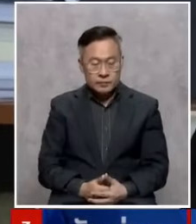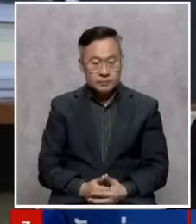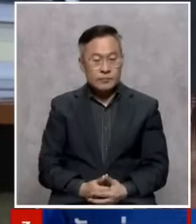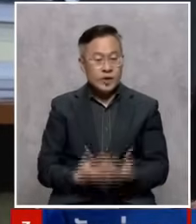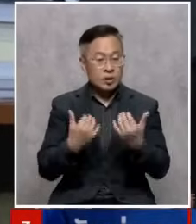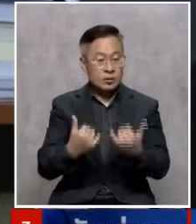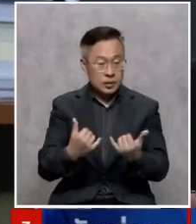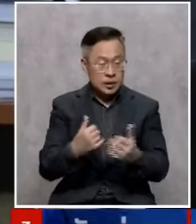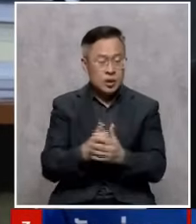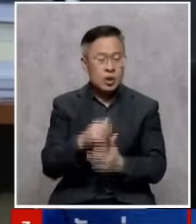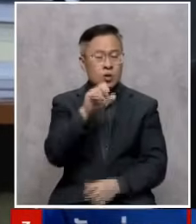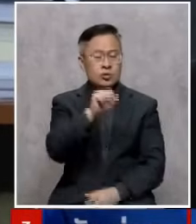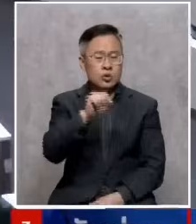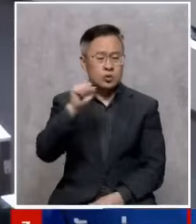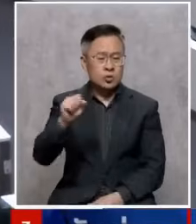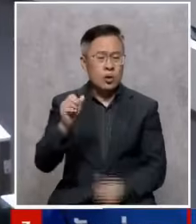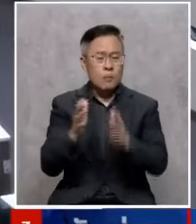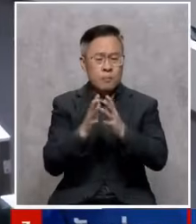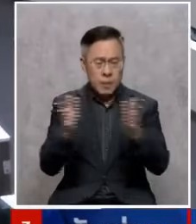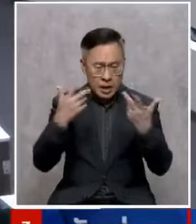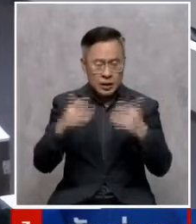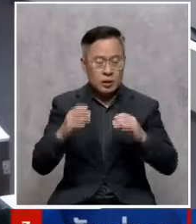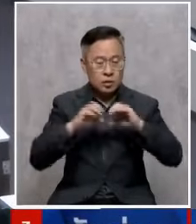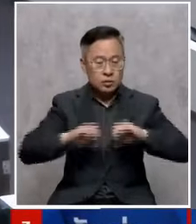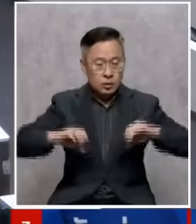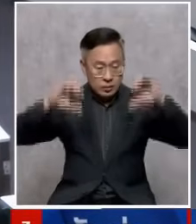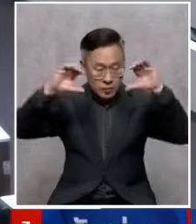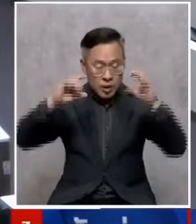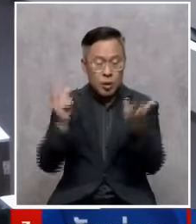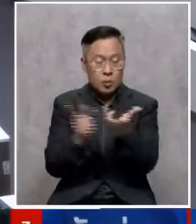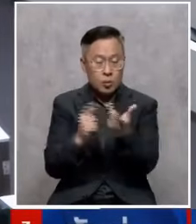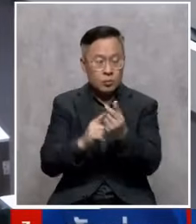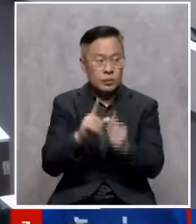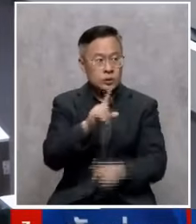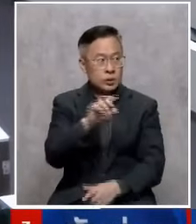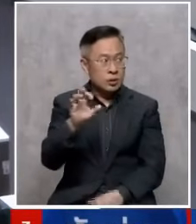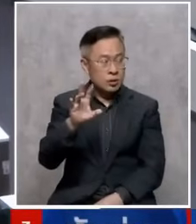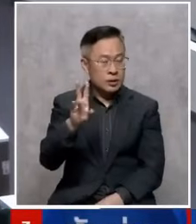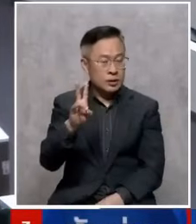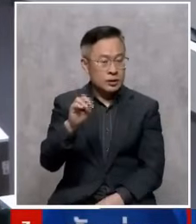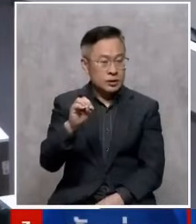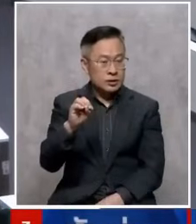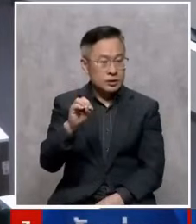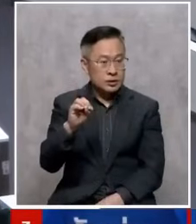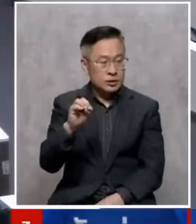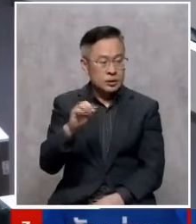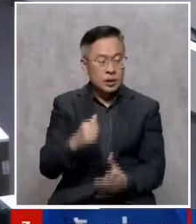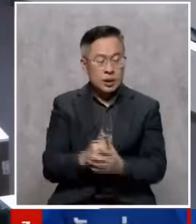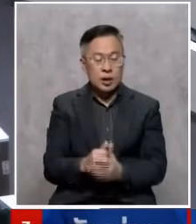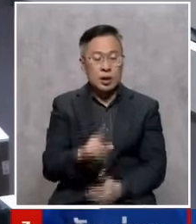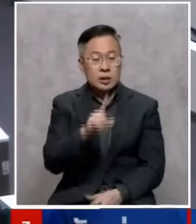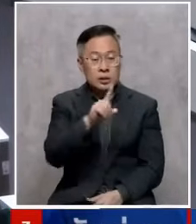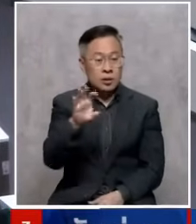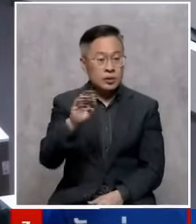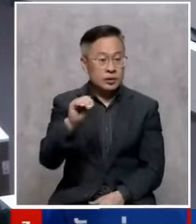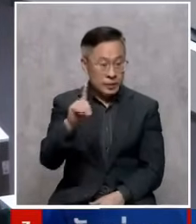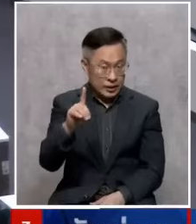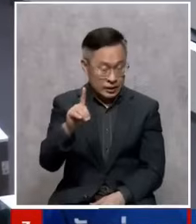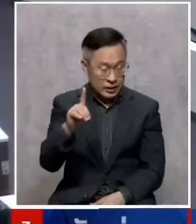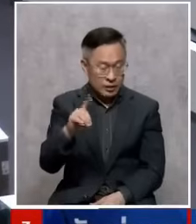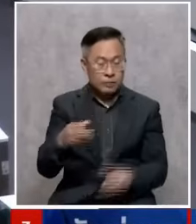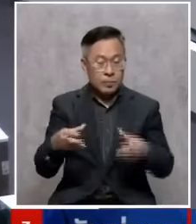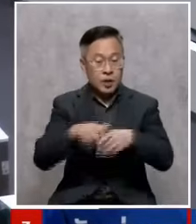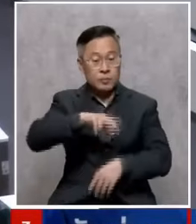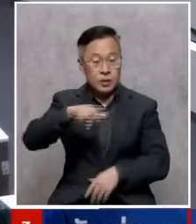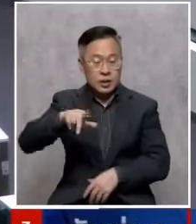นายกได้เสียงสนับสนุนจากพรรคอื่นๆรวมแล้ว 173เสียงส่วนเพื่อไทยมี 141ในการลงมติผ่าน